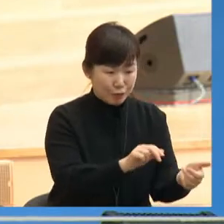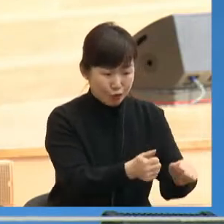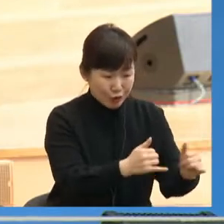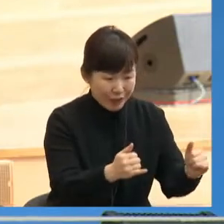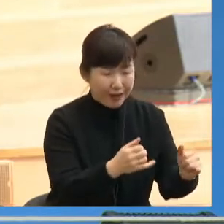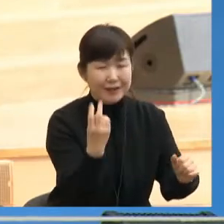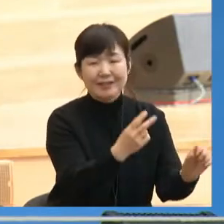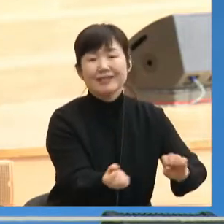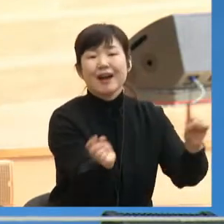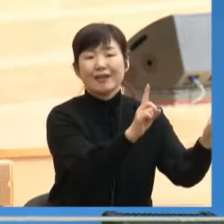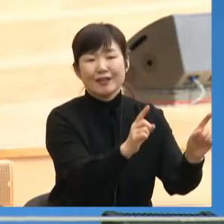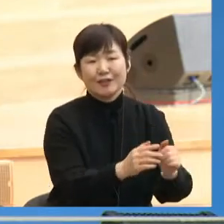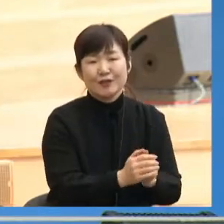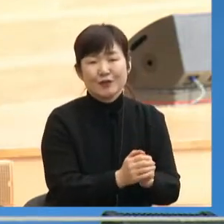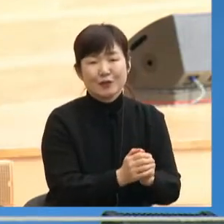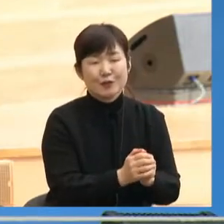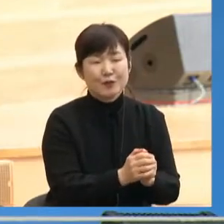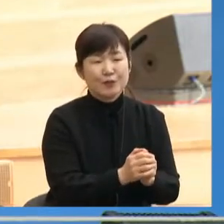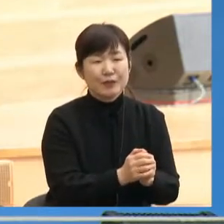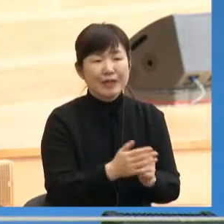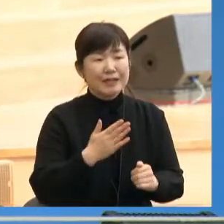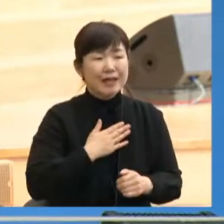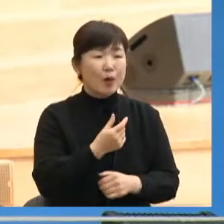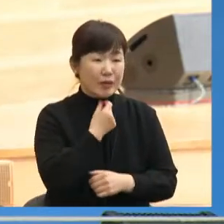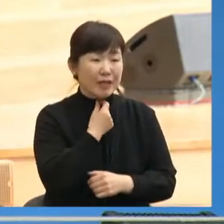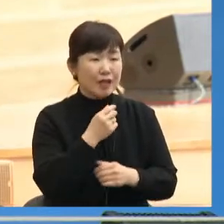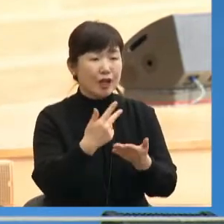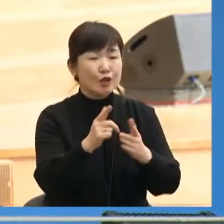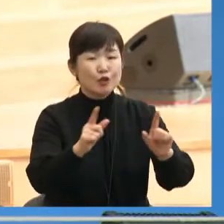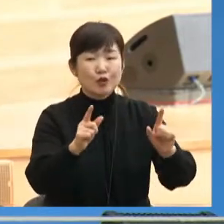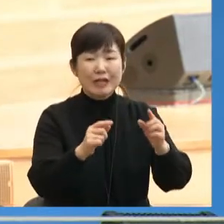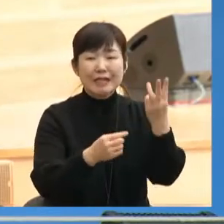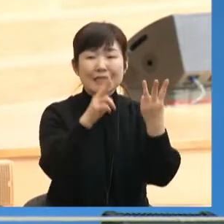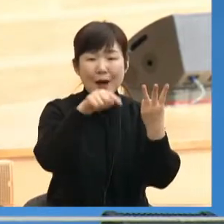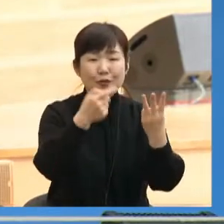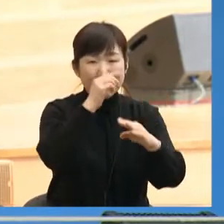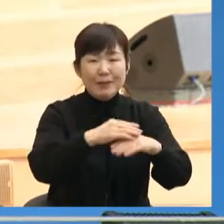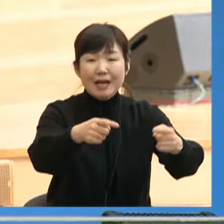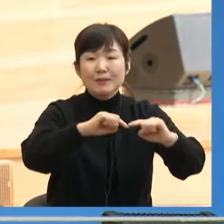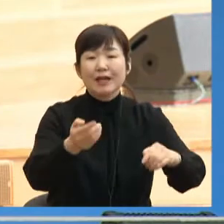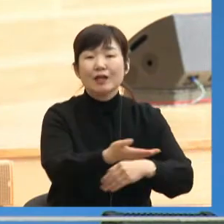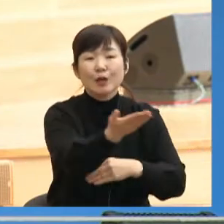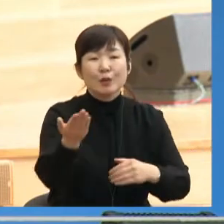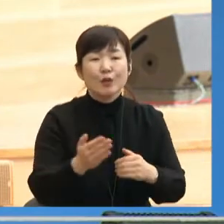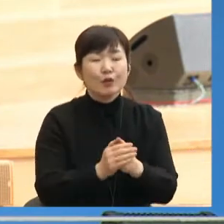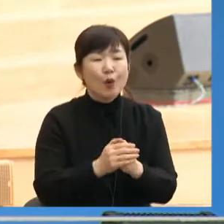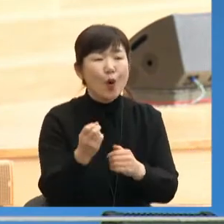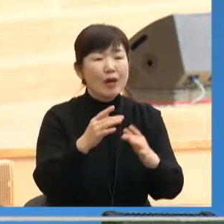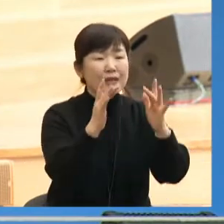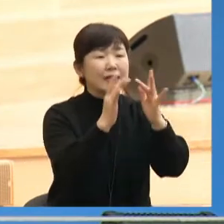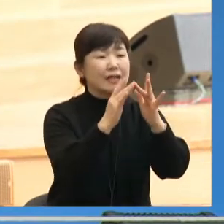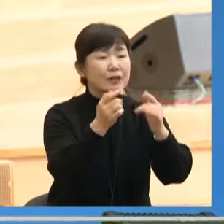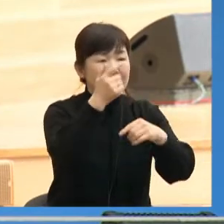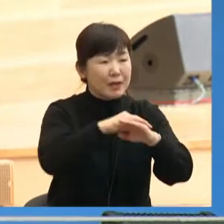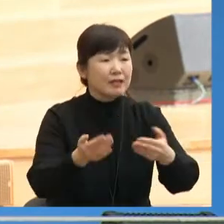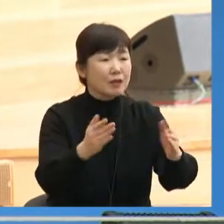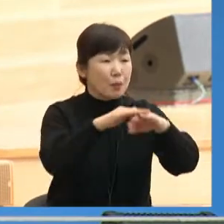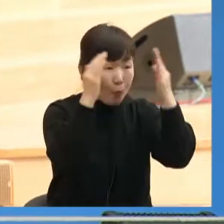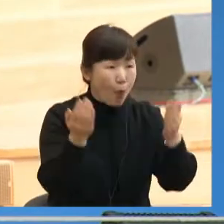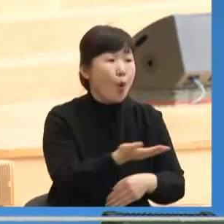살아났어요. 소생케 되었단 말이죠. 저는 바라기는 주일 3부 예배에 참석한 그리고 영상으로 함께 예배를 드리고 계신 여러분들